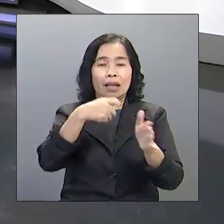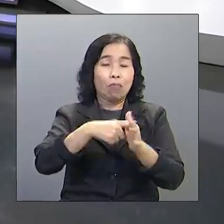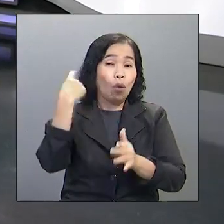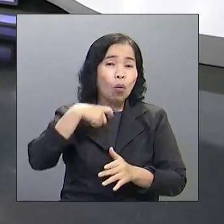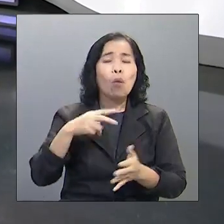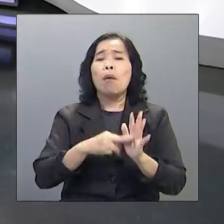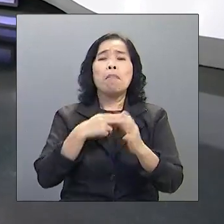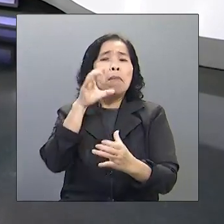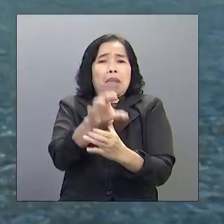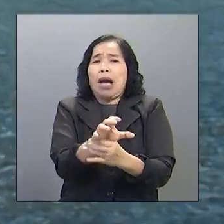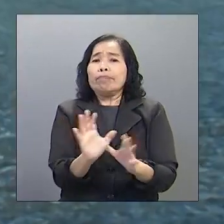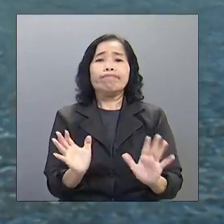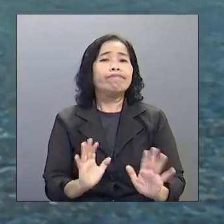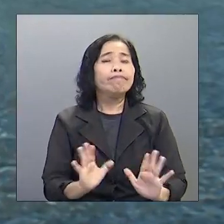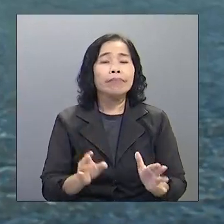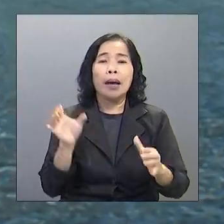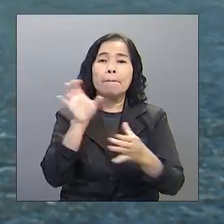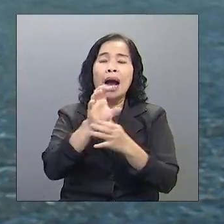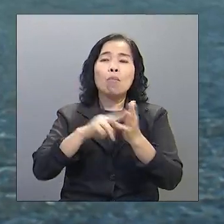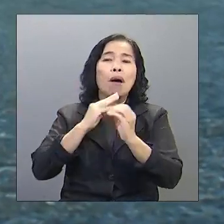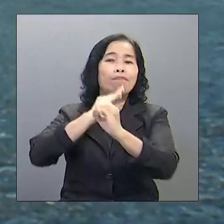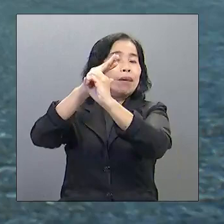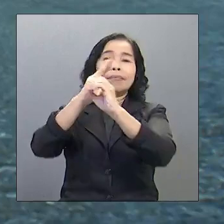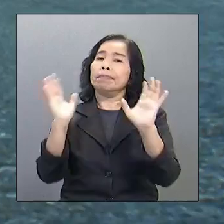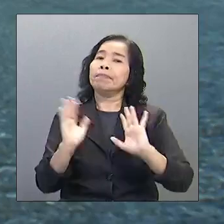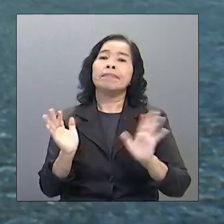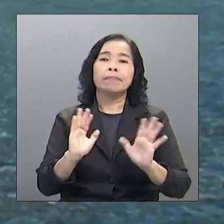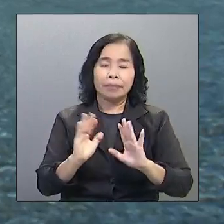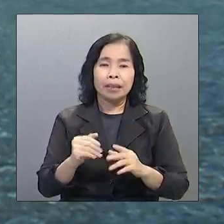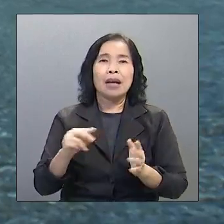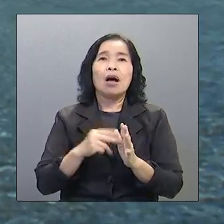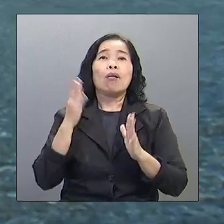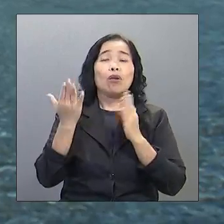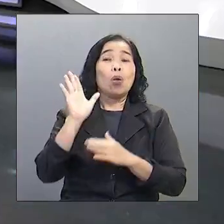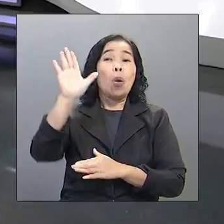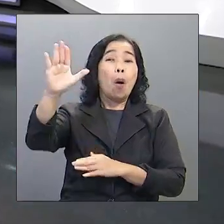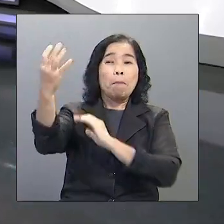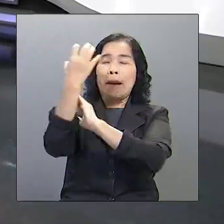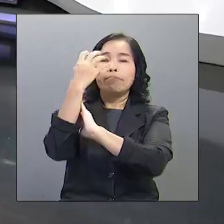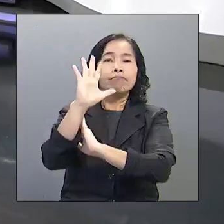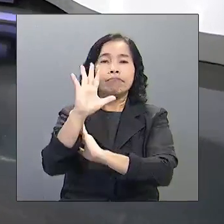ก็จะไม่บงขับใช้มารถการณความบาดอันเสียดที่เป็นมารถการณที่ประกาศโดยชาติตวนตกค่ะขอบคุณค่ะ